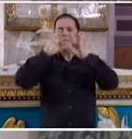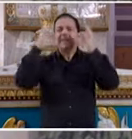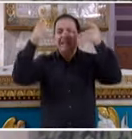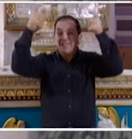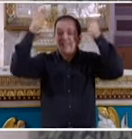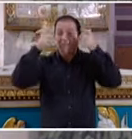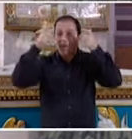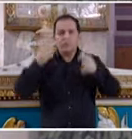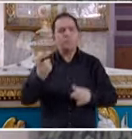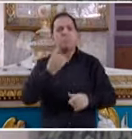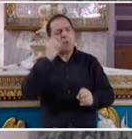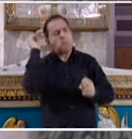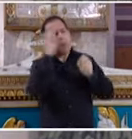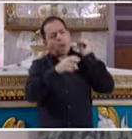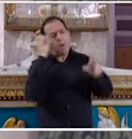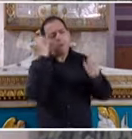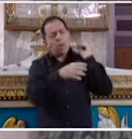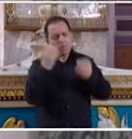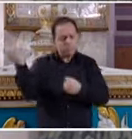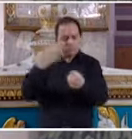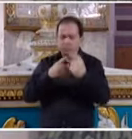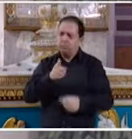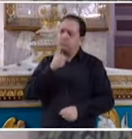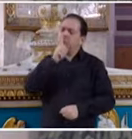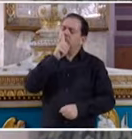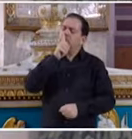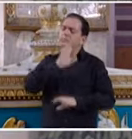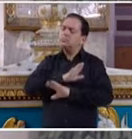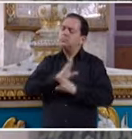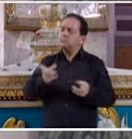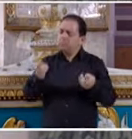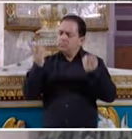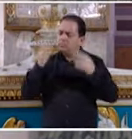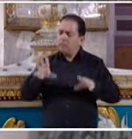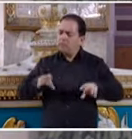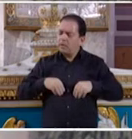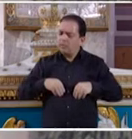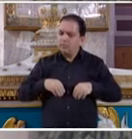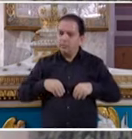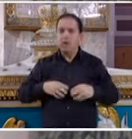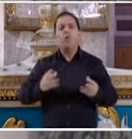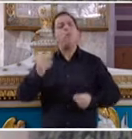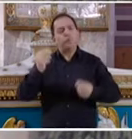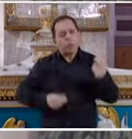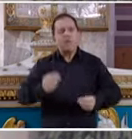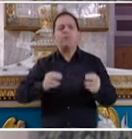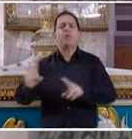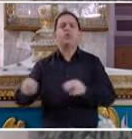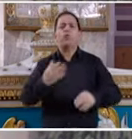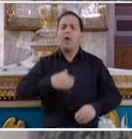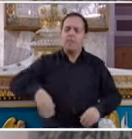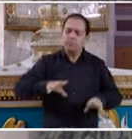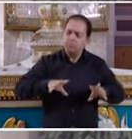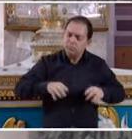στον λιθοβολούν οι πέτρες των φωνιάδων και οι αντιξοότητες της ζωής. Γι' αυτό και μας δίδασκε ο πνευματικός μας